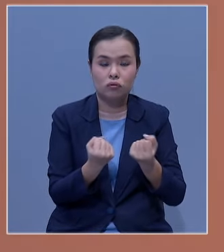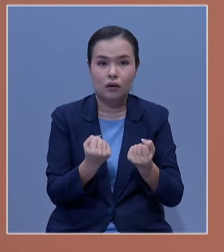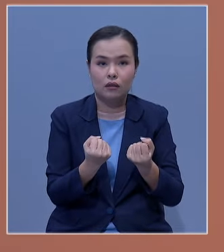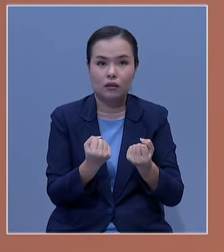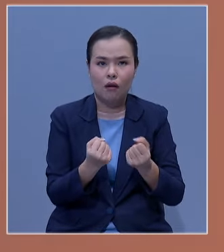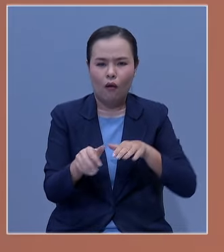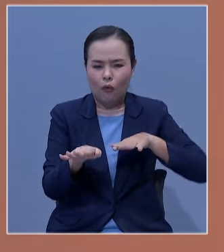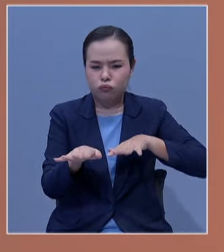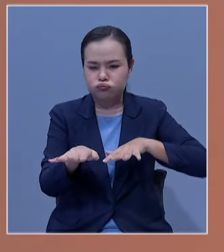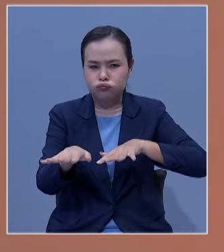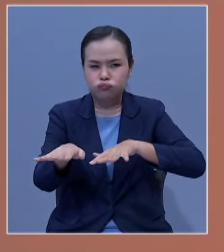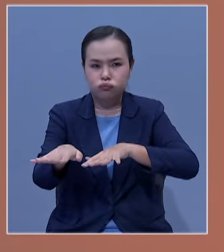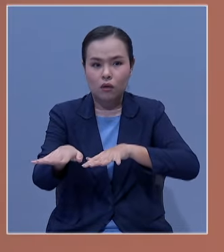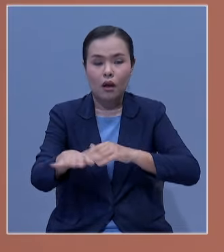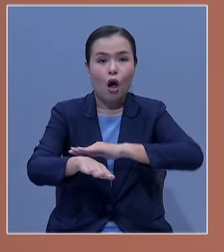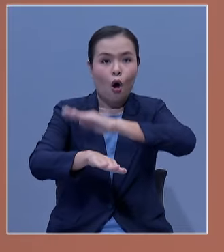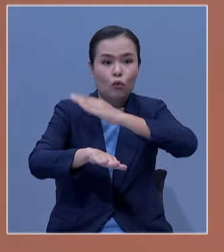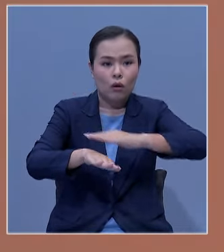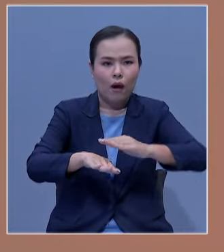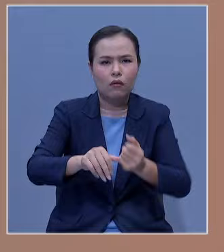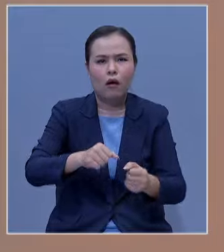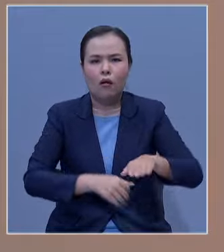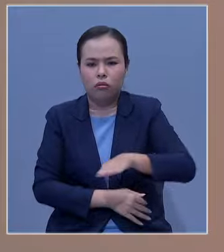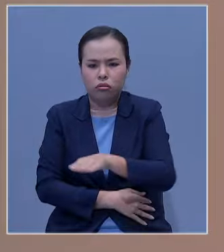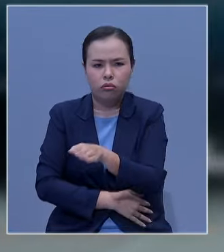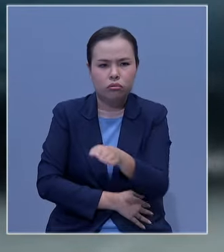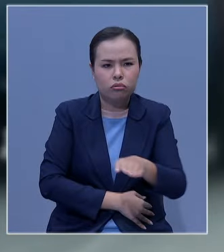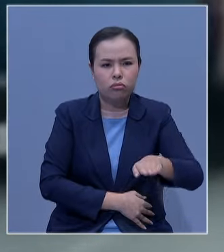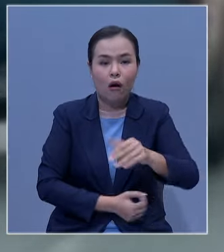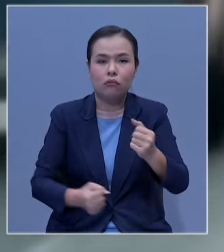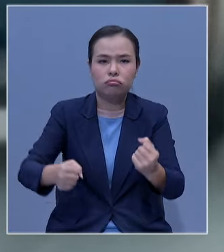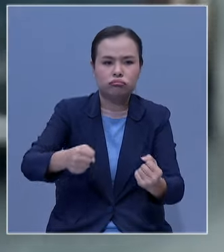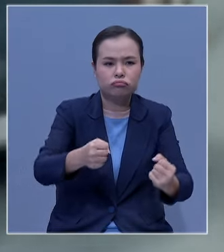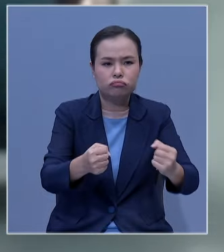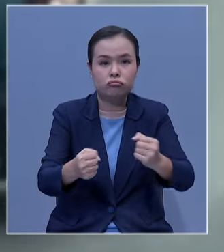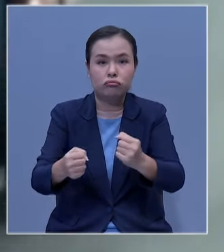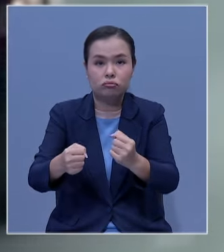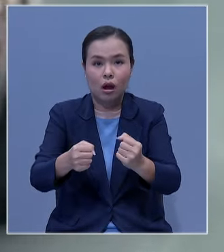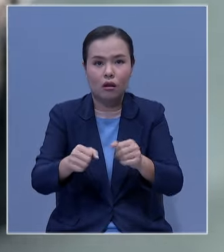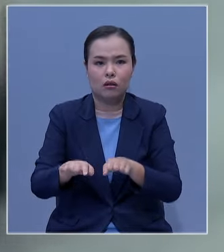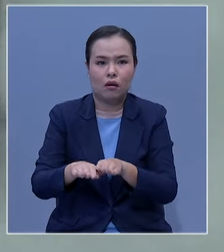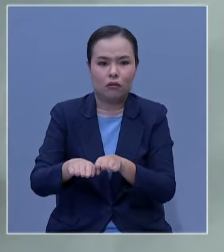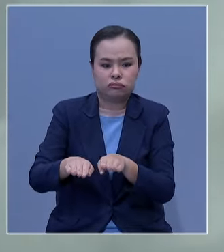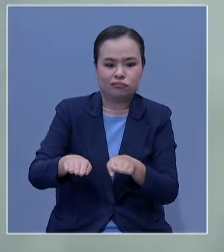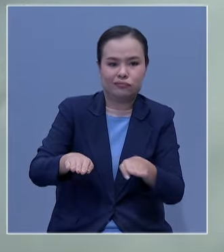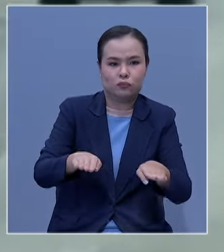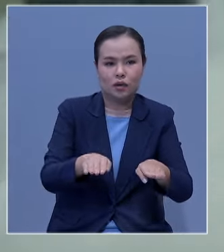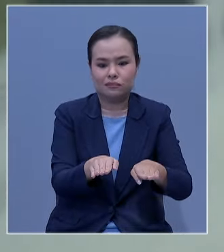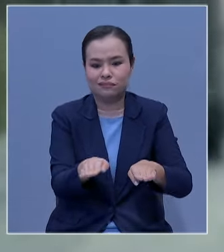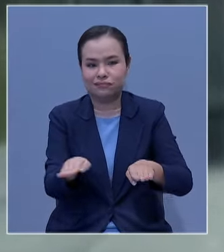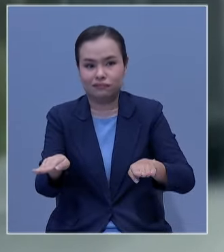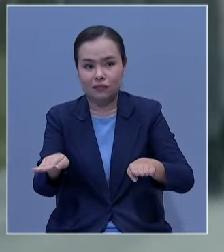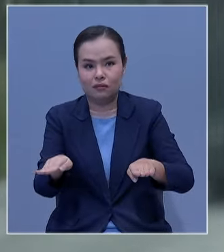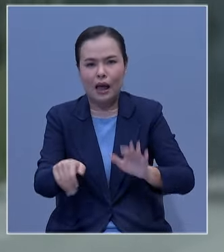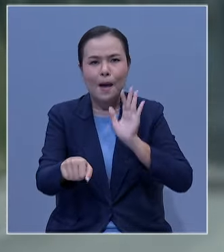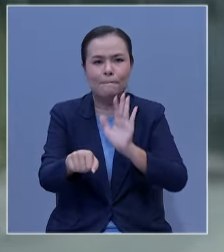นนมีรถมากเห็นว่ารถกระบะคันนี้ขับสายไปสายมาทำให้รถที่วิ่งอยู่คันอื่นๆเนี่ยต้องหลบบางคันก็มี